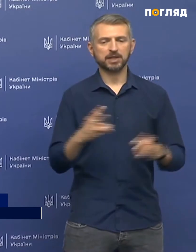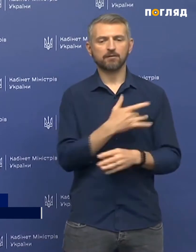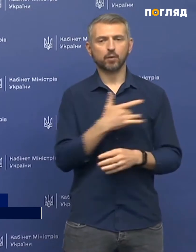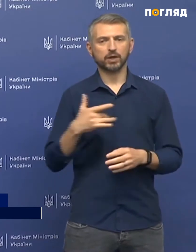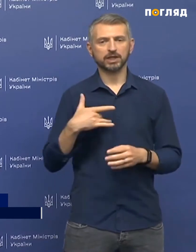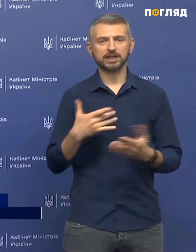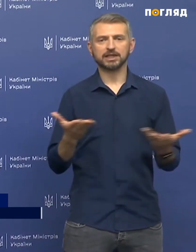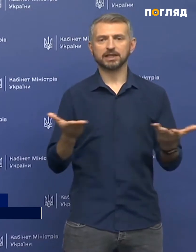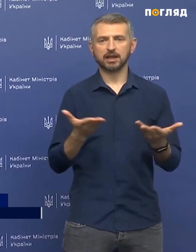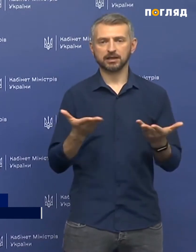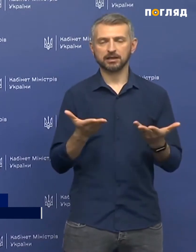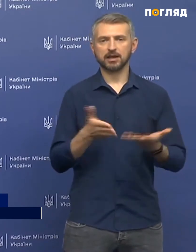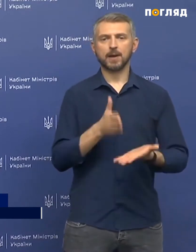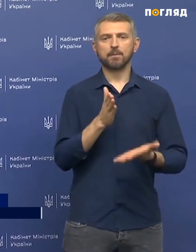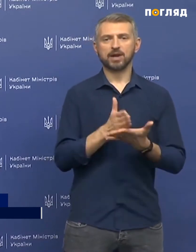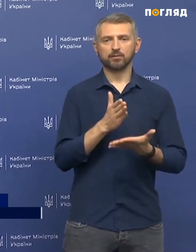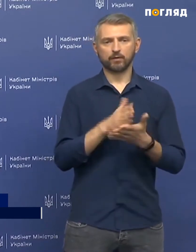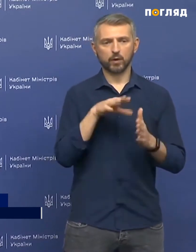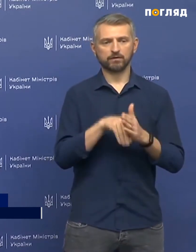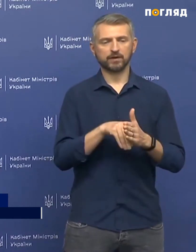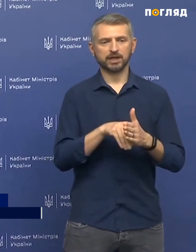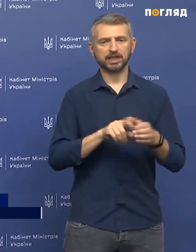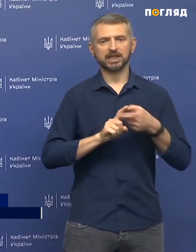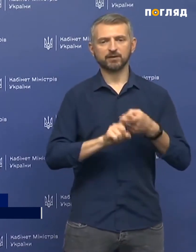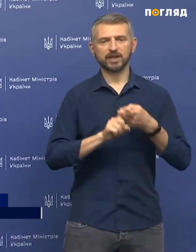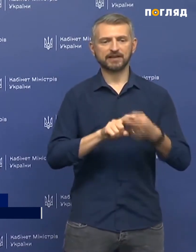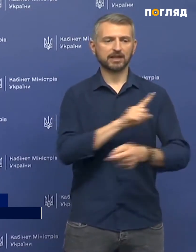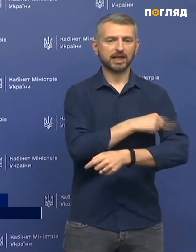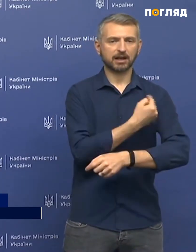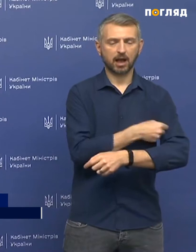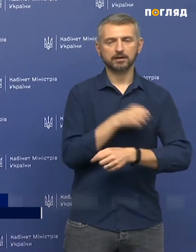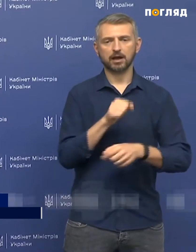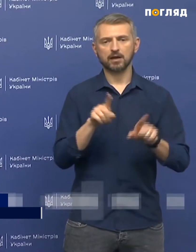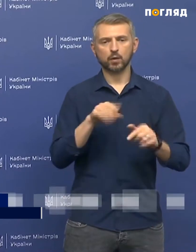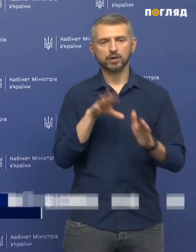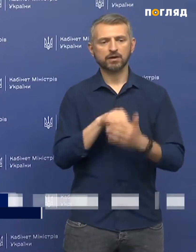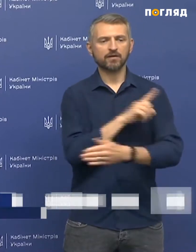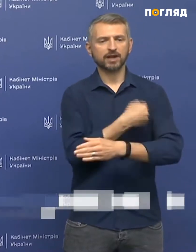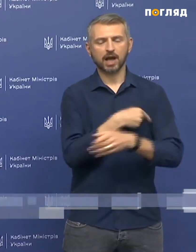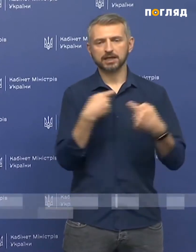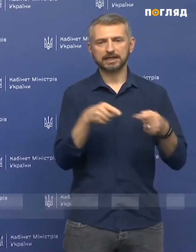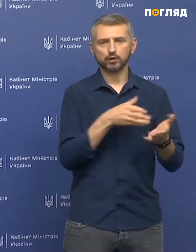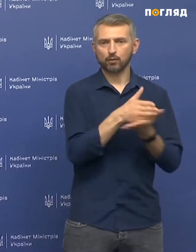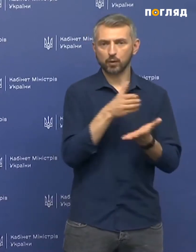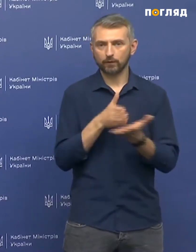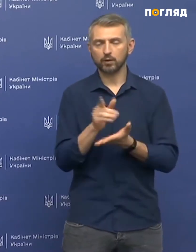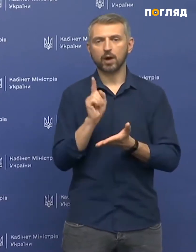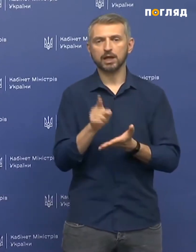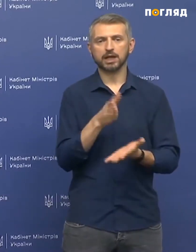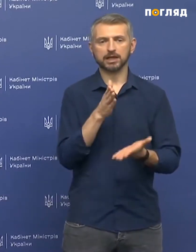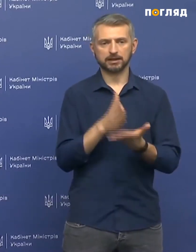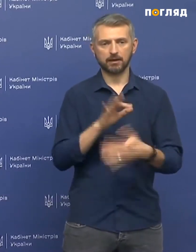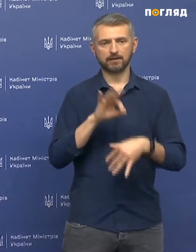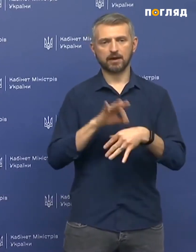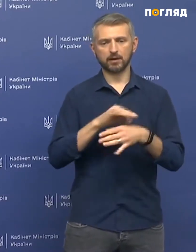які перебувають в інфекційних лікарнях, а також в лікарнях іншого профілю, але є